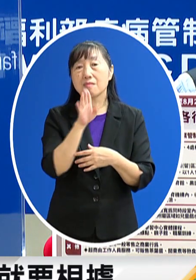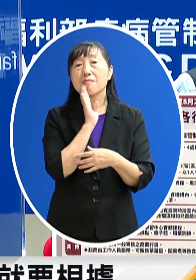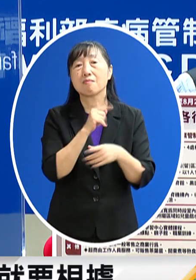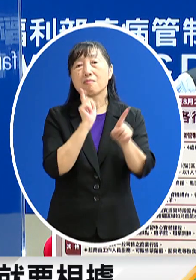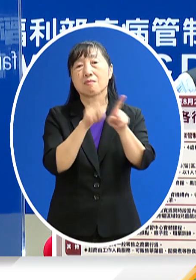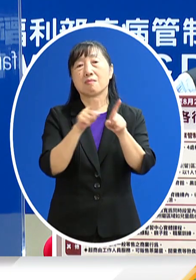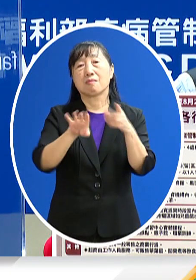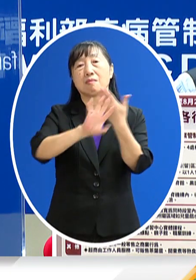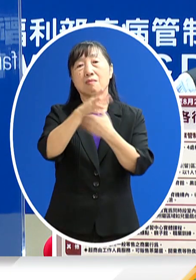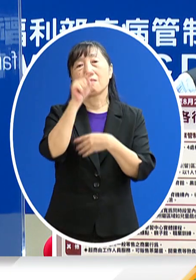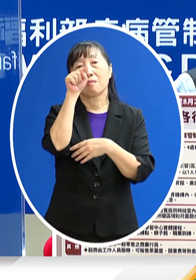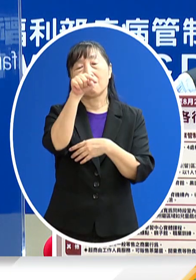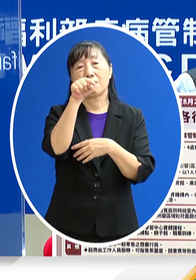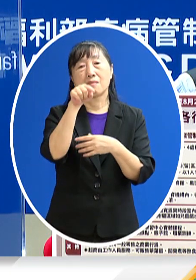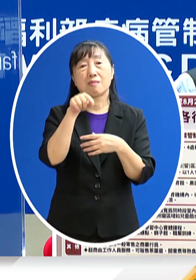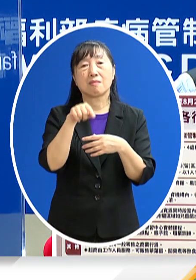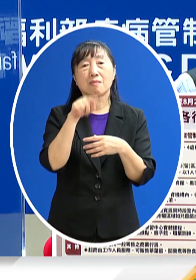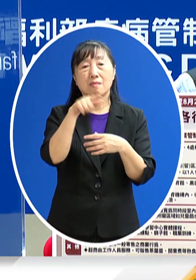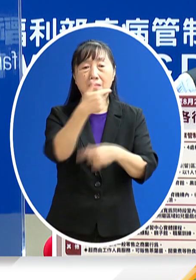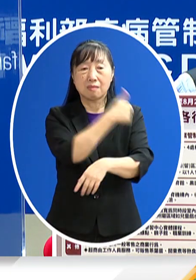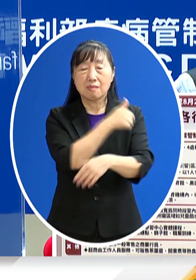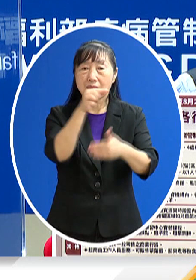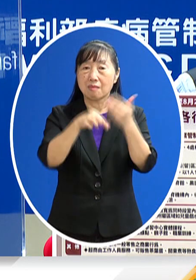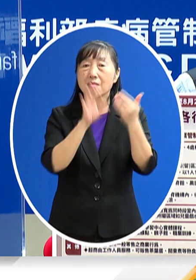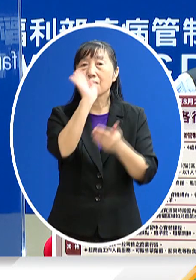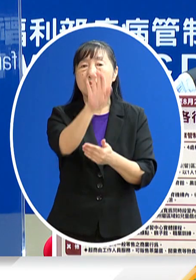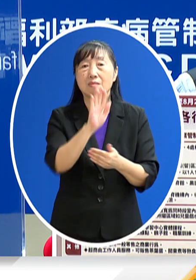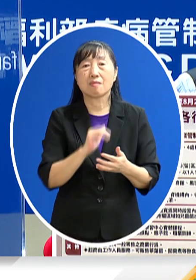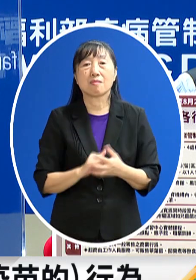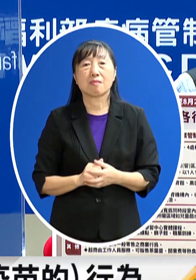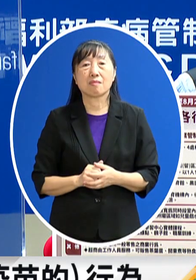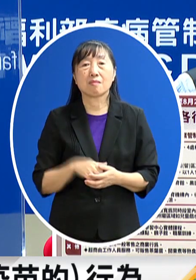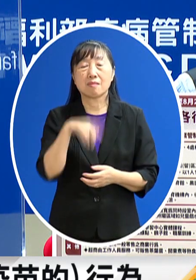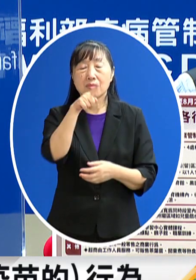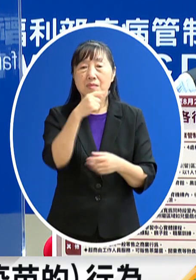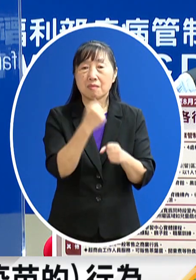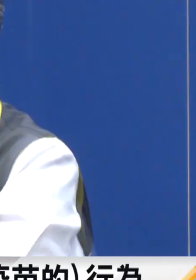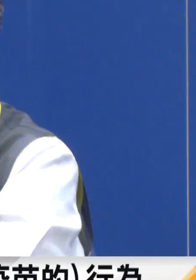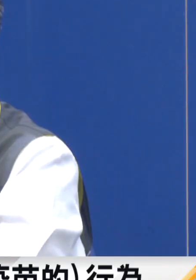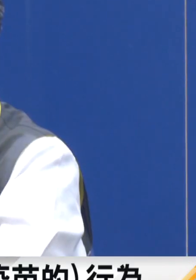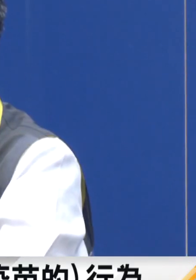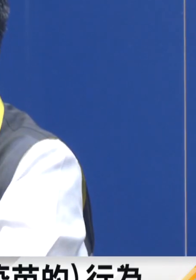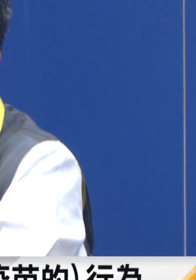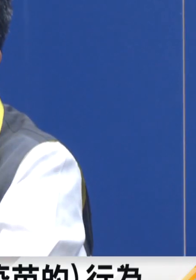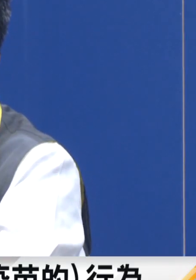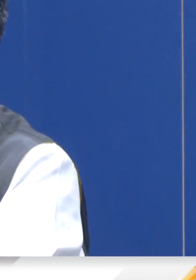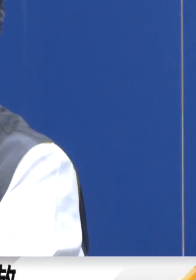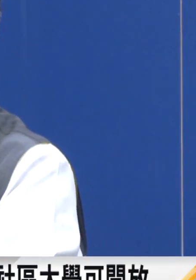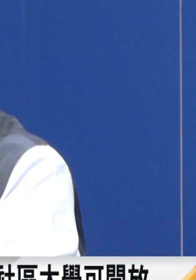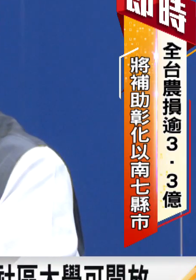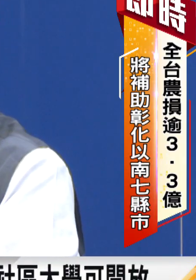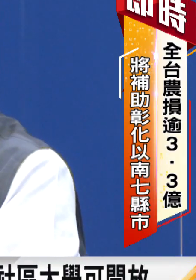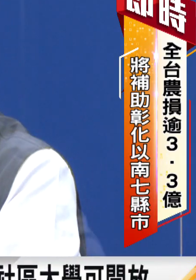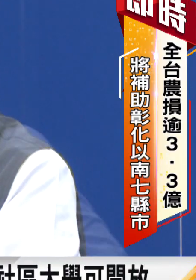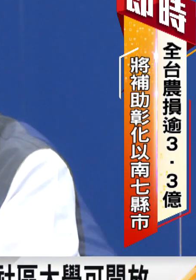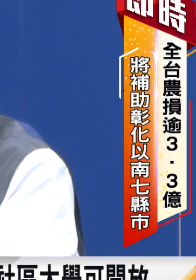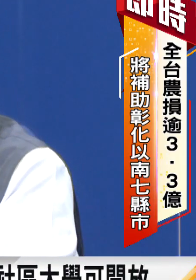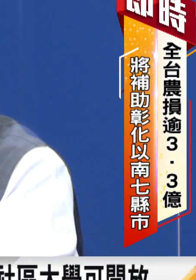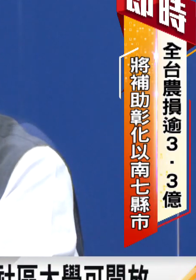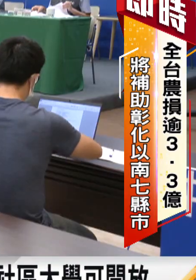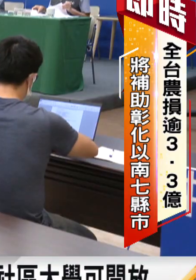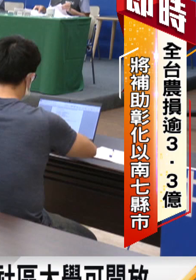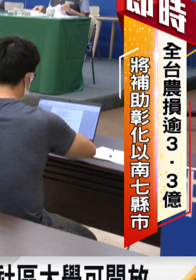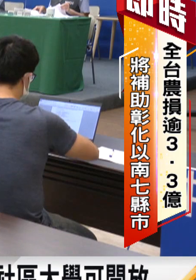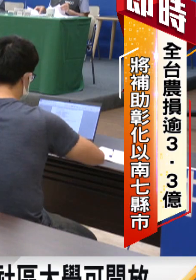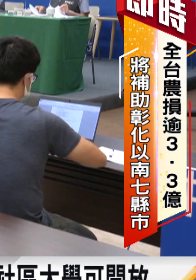據國外相關的一些醫療的法規去進行他相關的一些行為國內鬧疫苗荒政府跟民眾都很